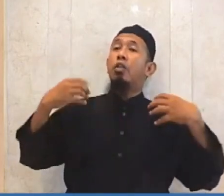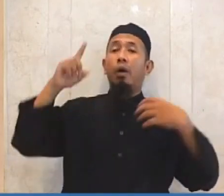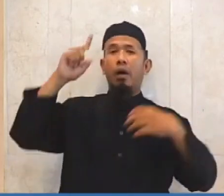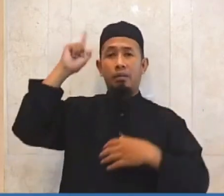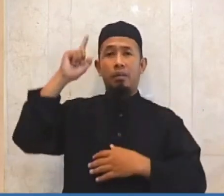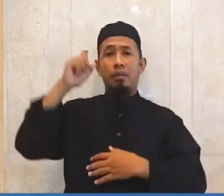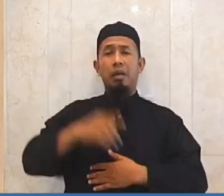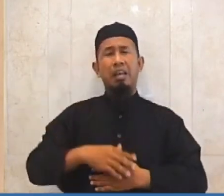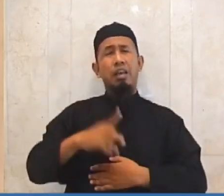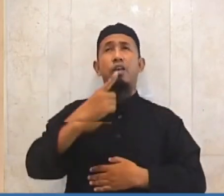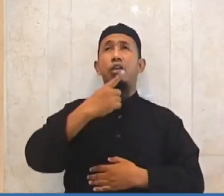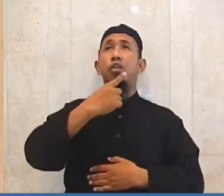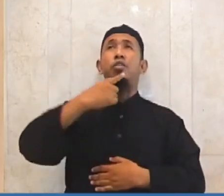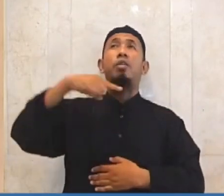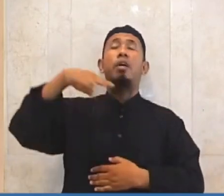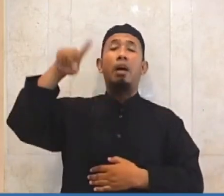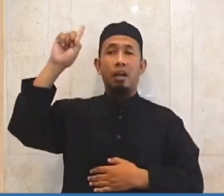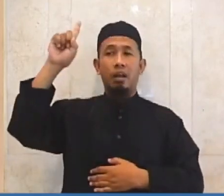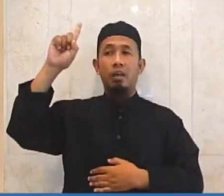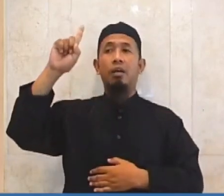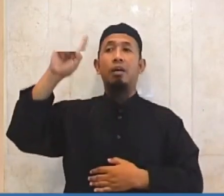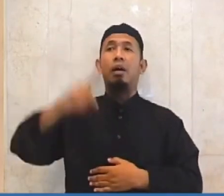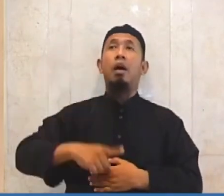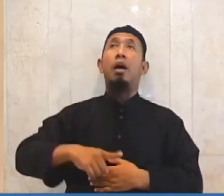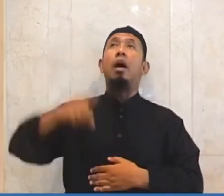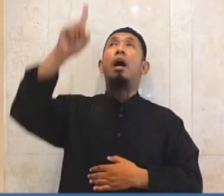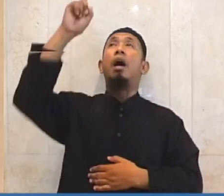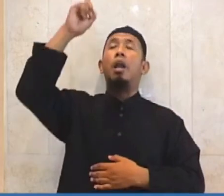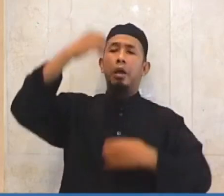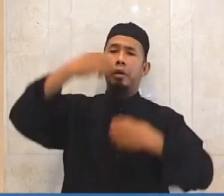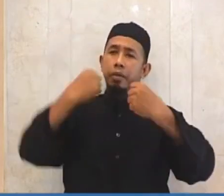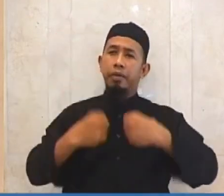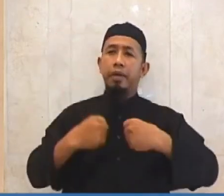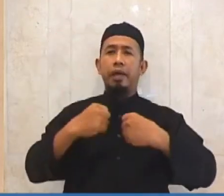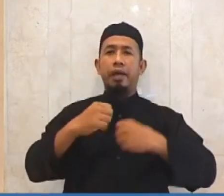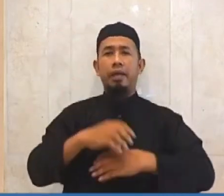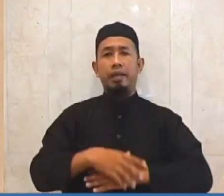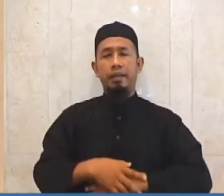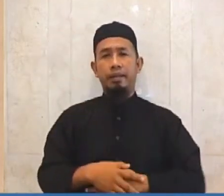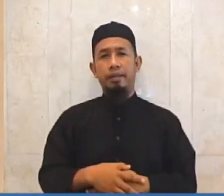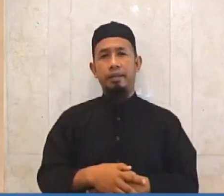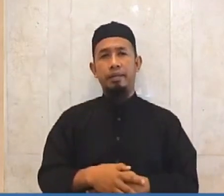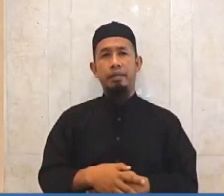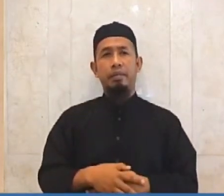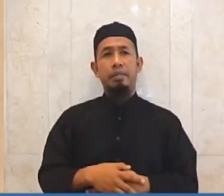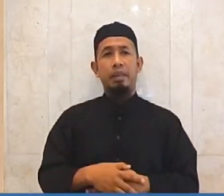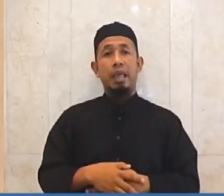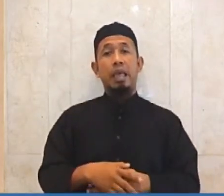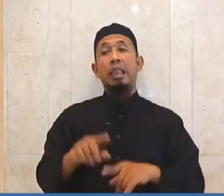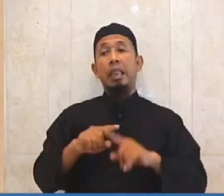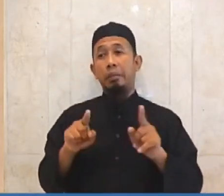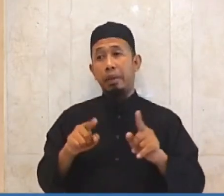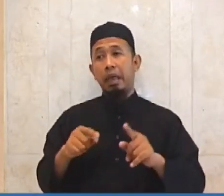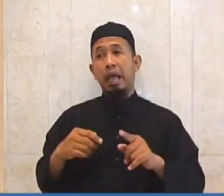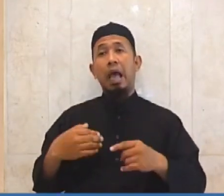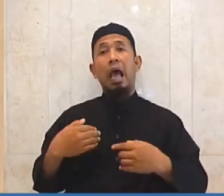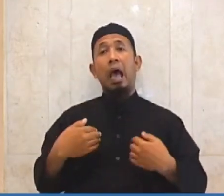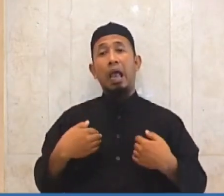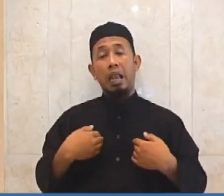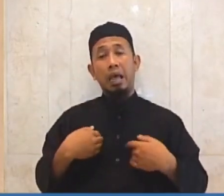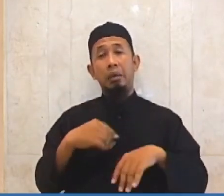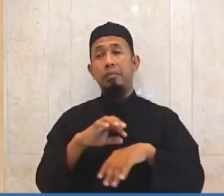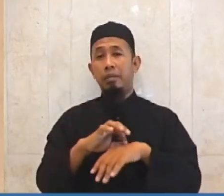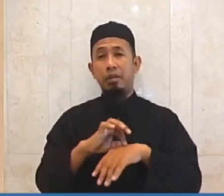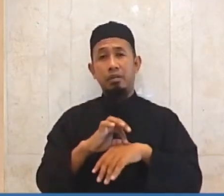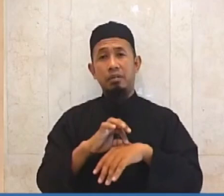Insyaallah akan mendapatkan Perlindungan Allah subhanahu wa taala karena memang ada di antara manusia